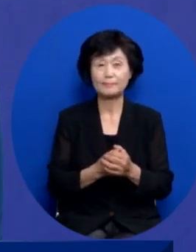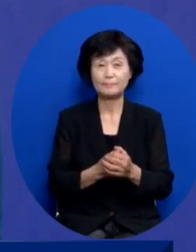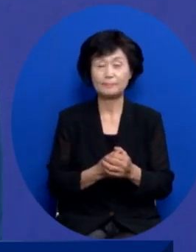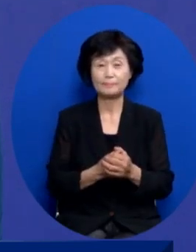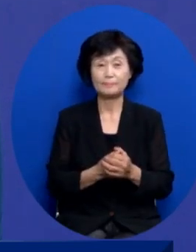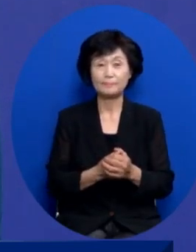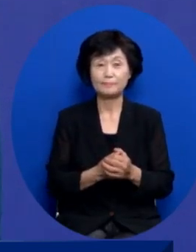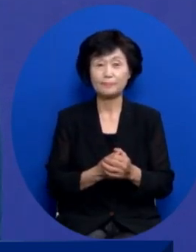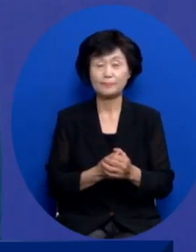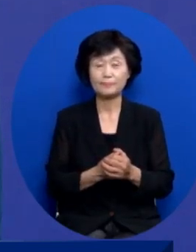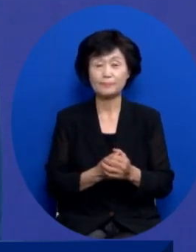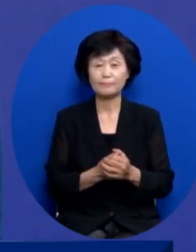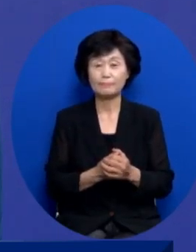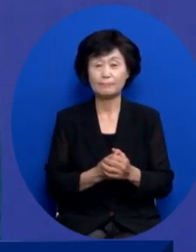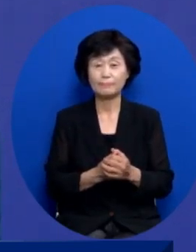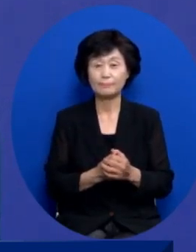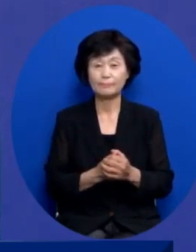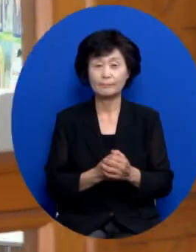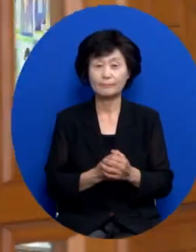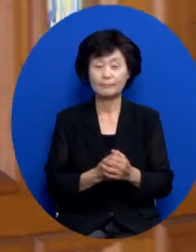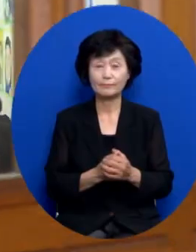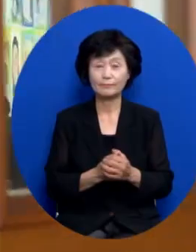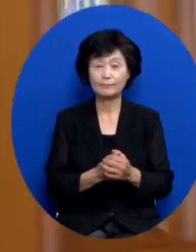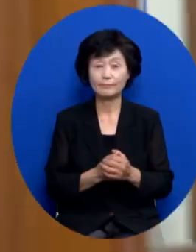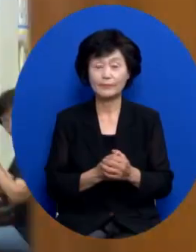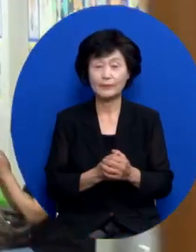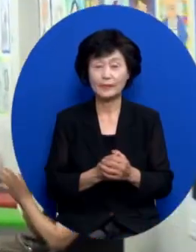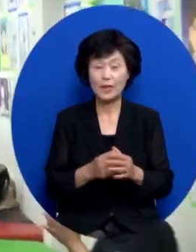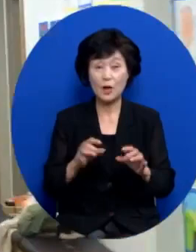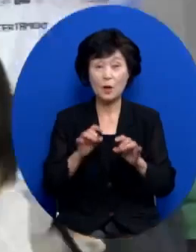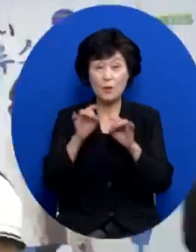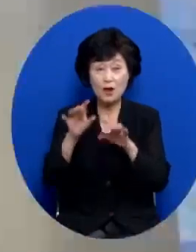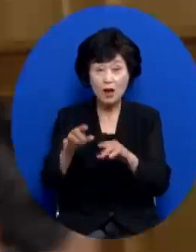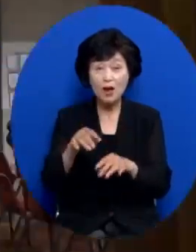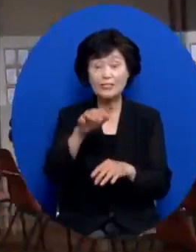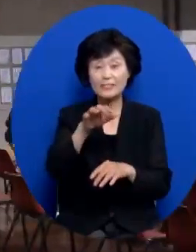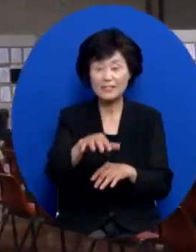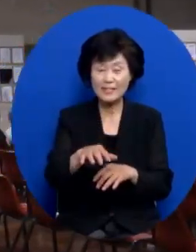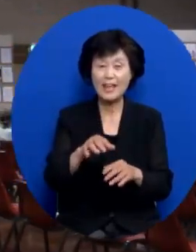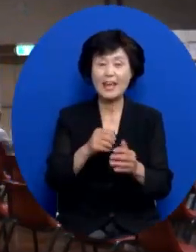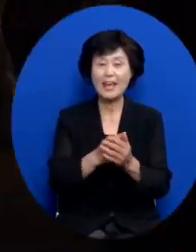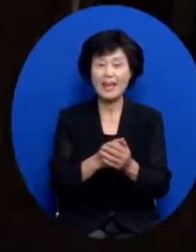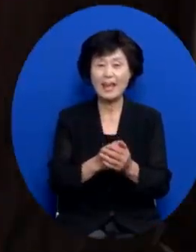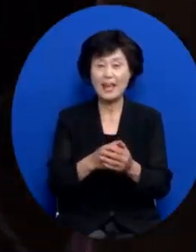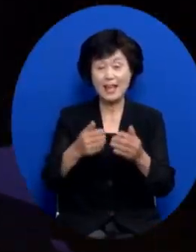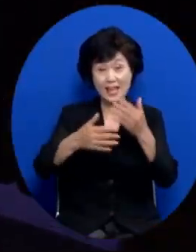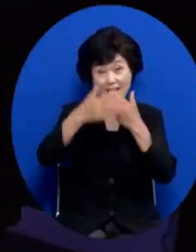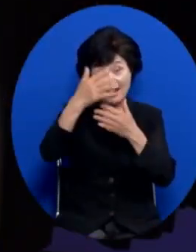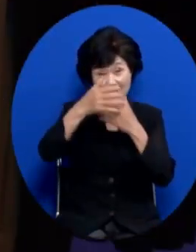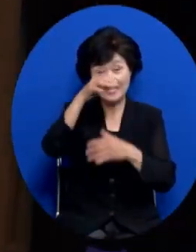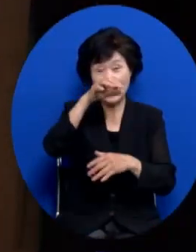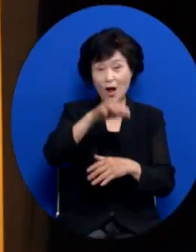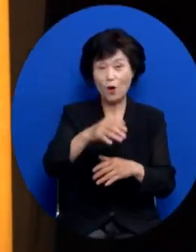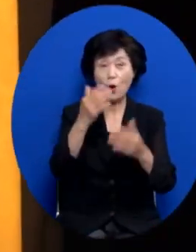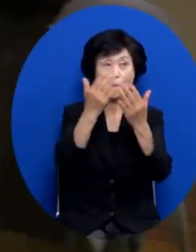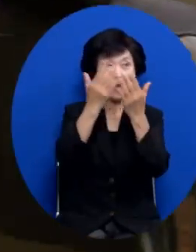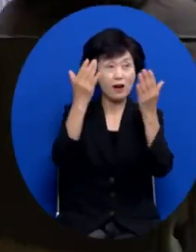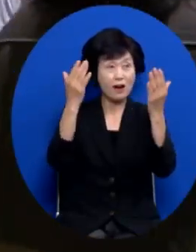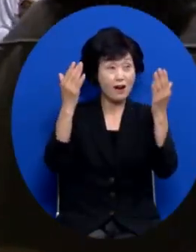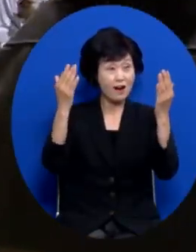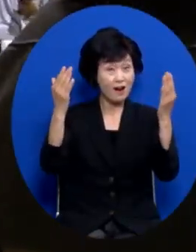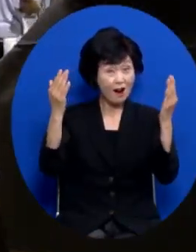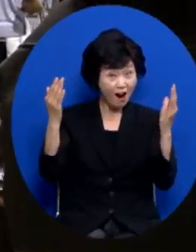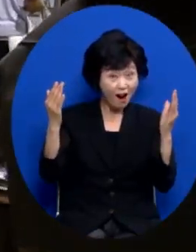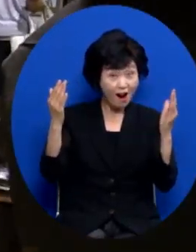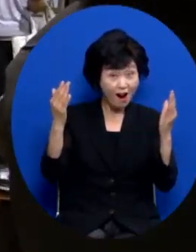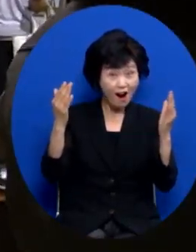황세준 통신원이 전합니다. 시드니 스트라스피드의 라트비안 극장. 벽면과 무대를 채운